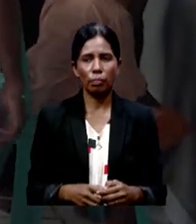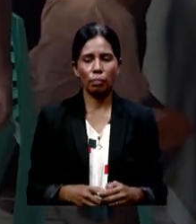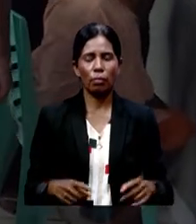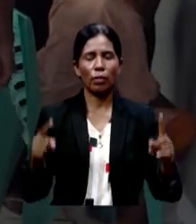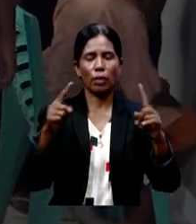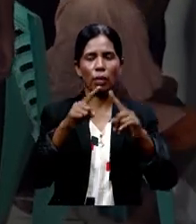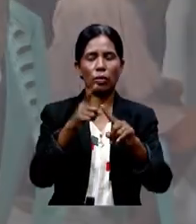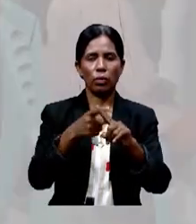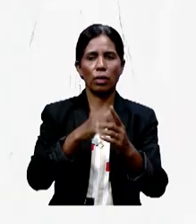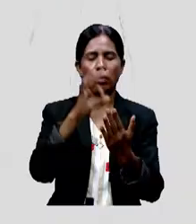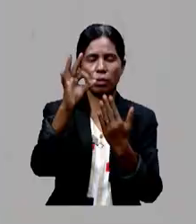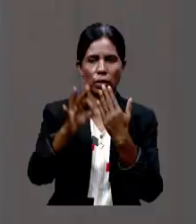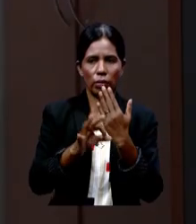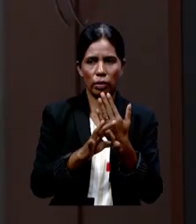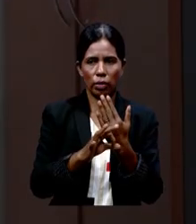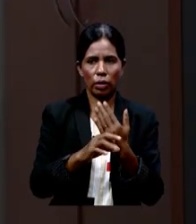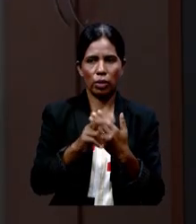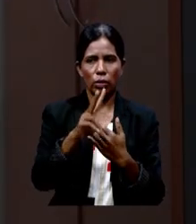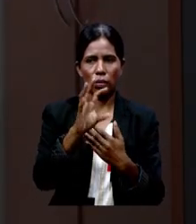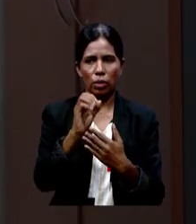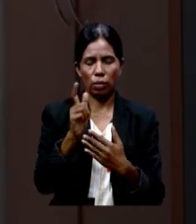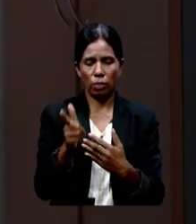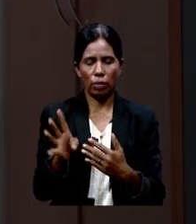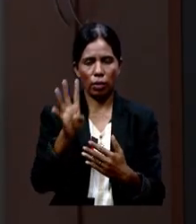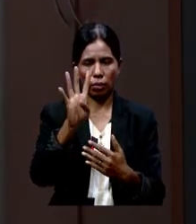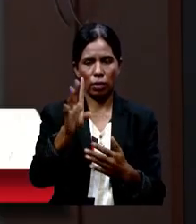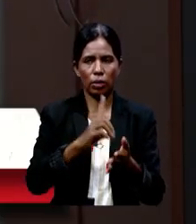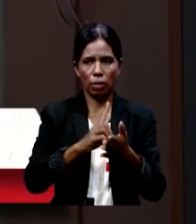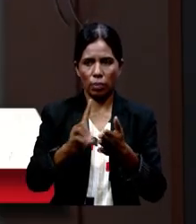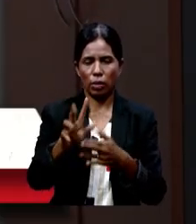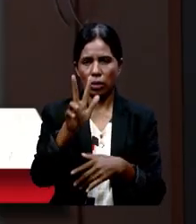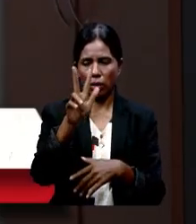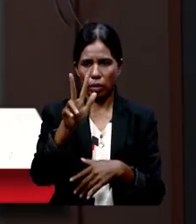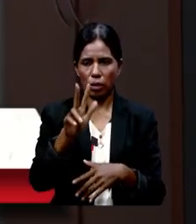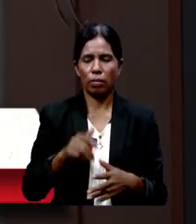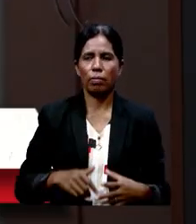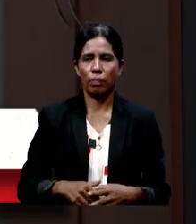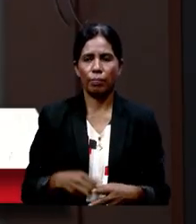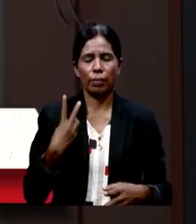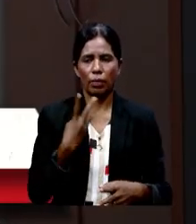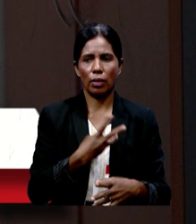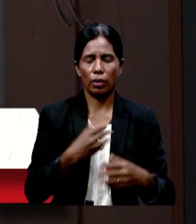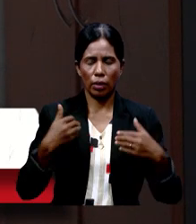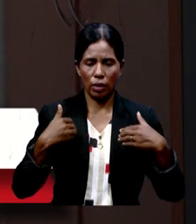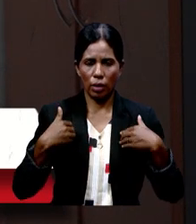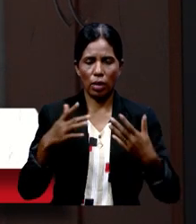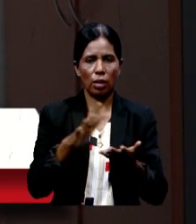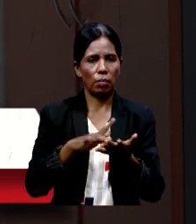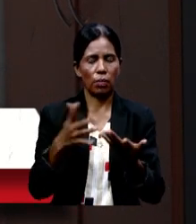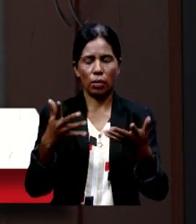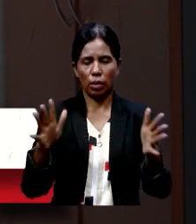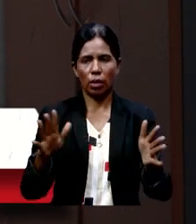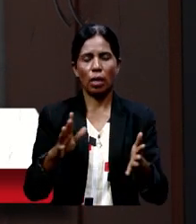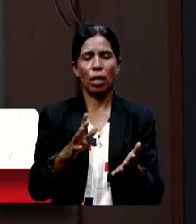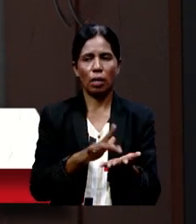fulan fevereiro 2024, karik semana terceiro, ita iha stock out ne ita iha emoruk esensial ne